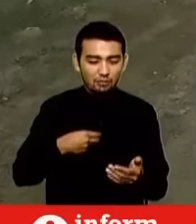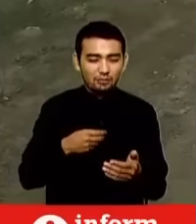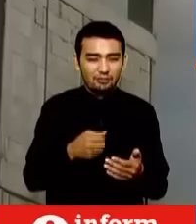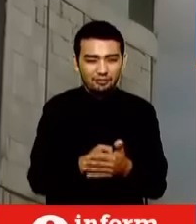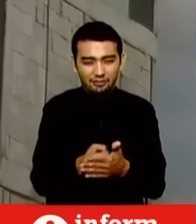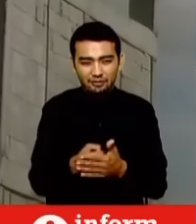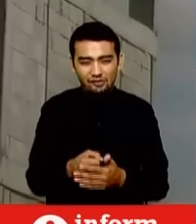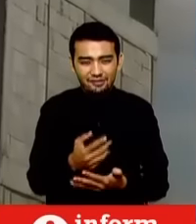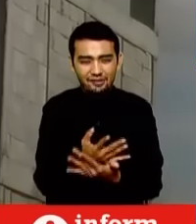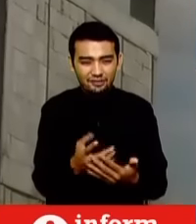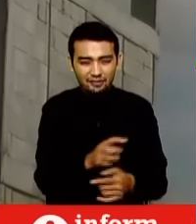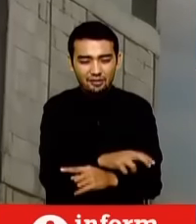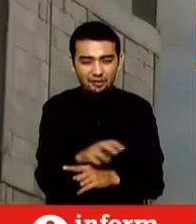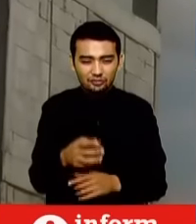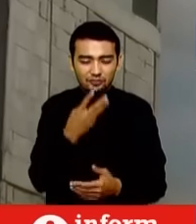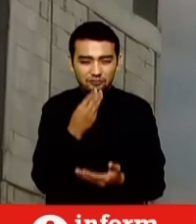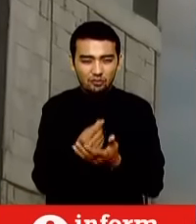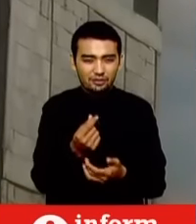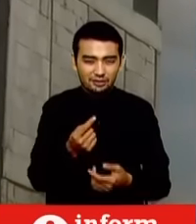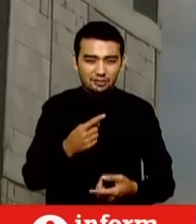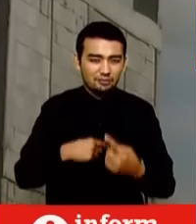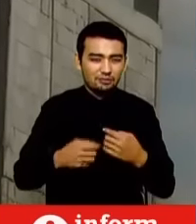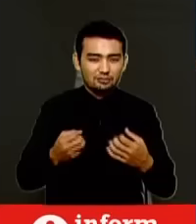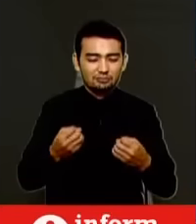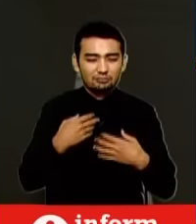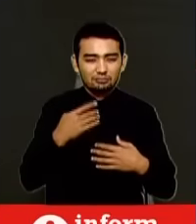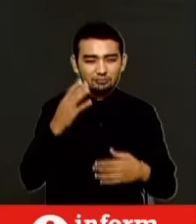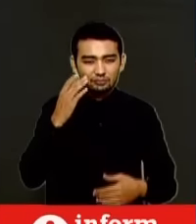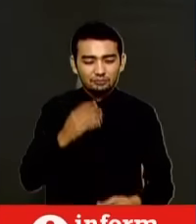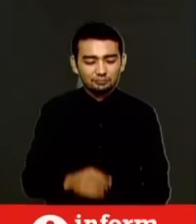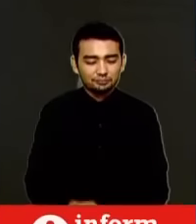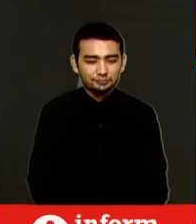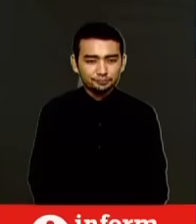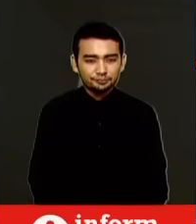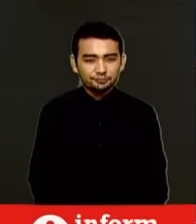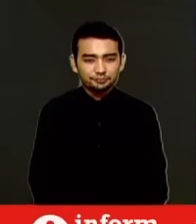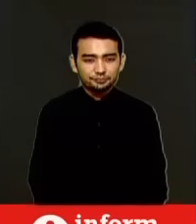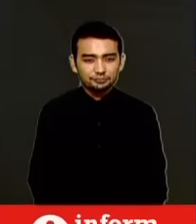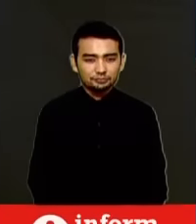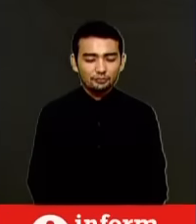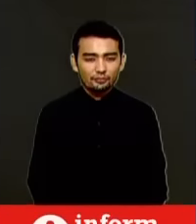разных инстанций, чтобы вернуть свои кровные. Это фирма Дайнека.